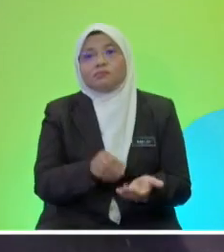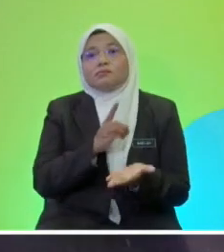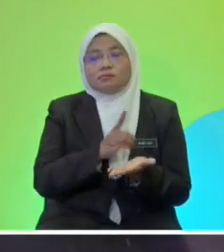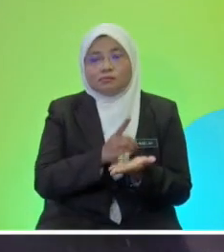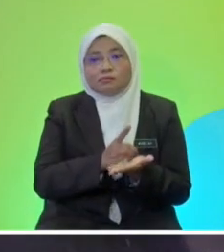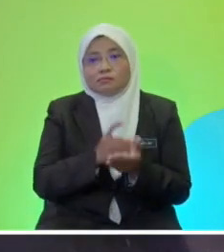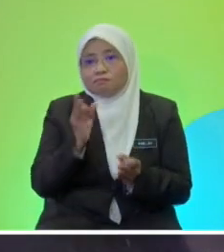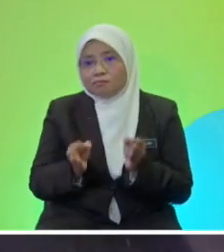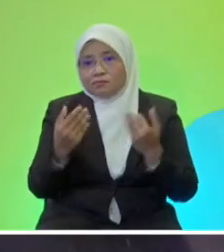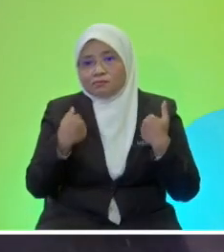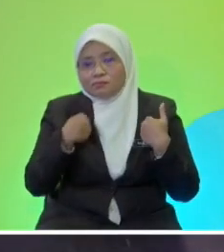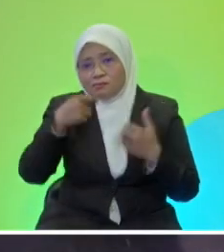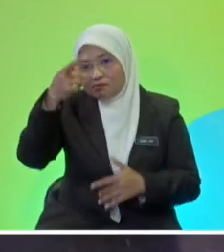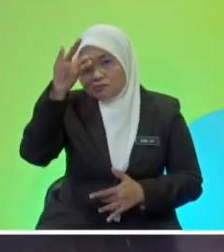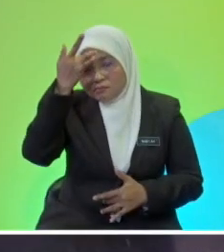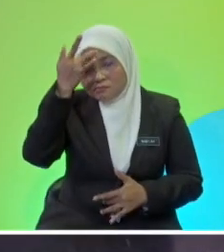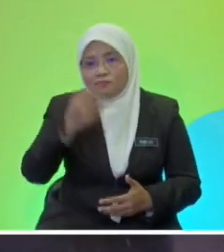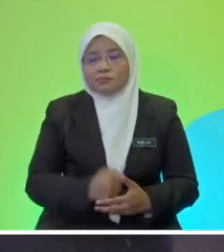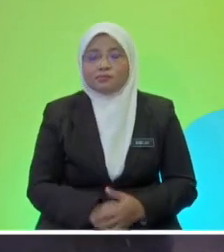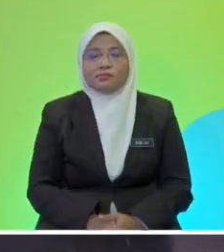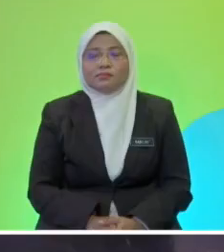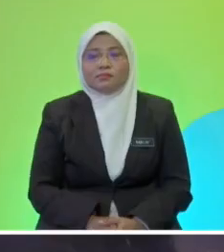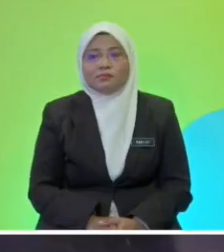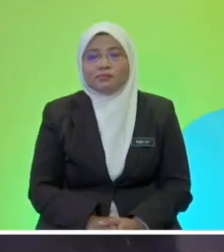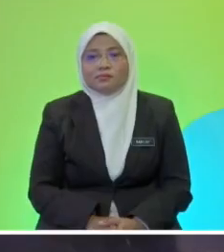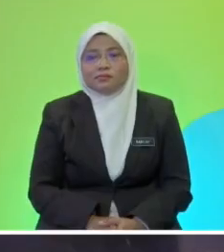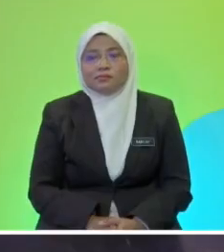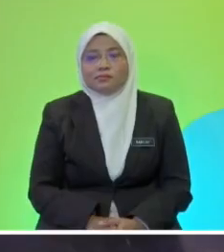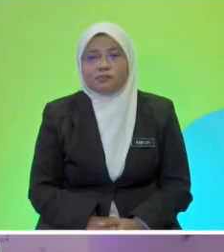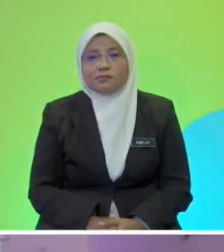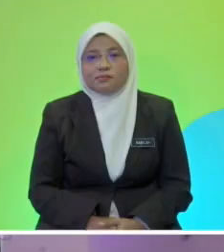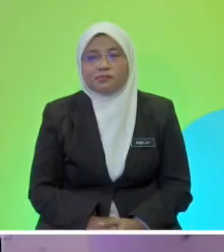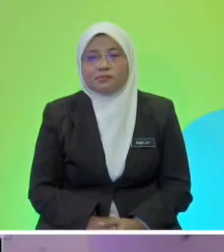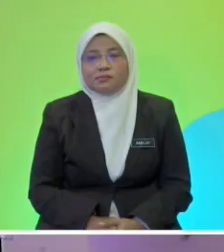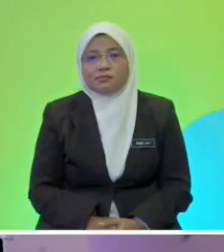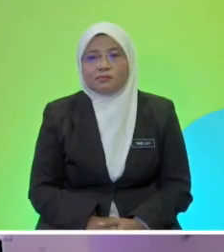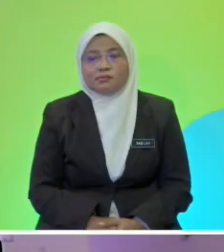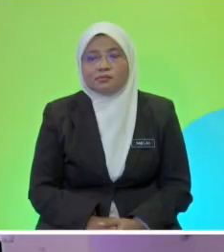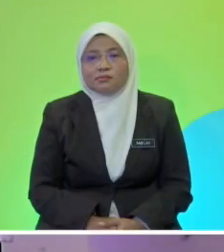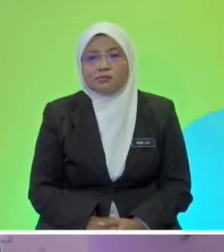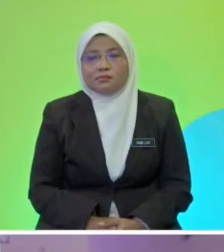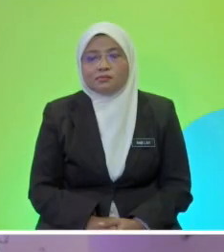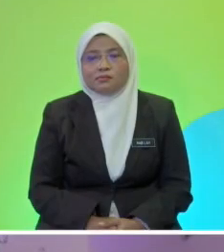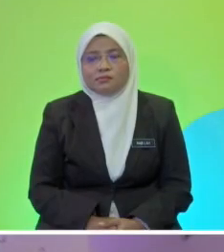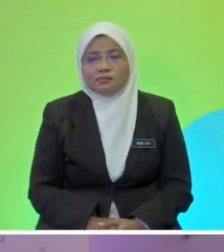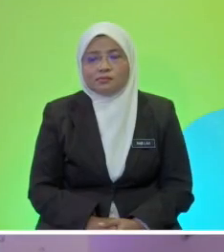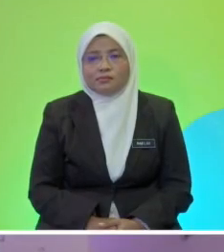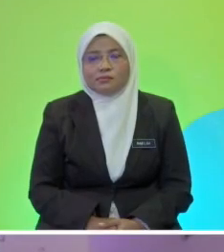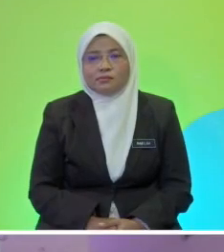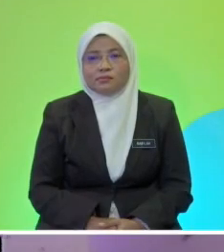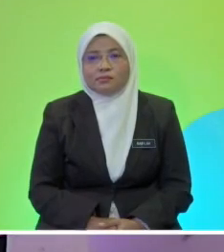oke oke so dalam aplikasi genetic ini eee di mana